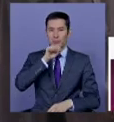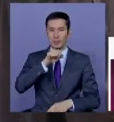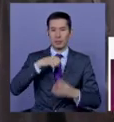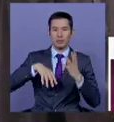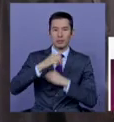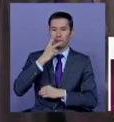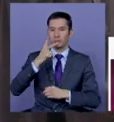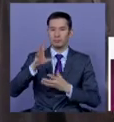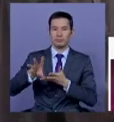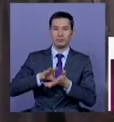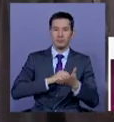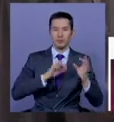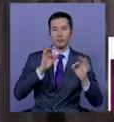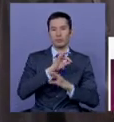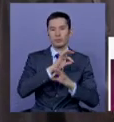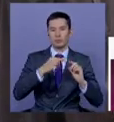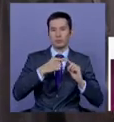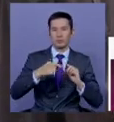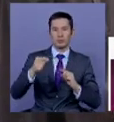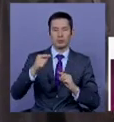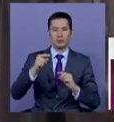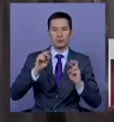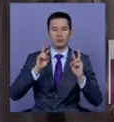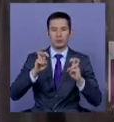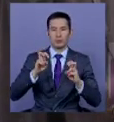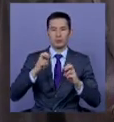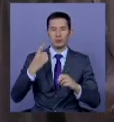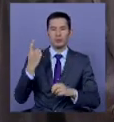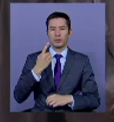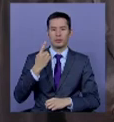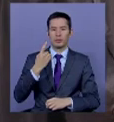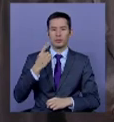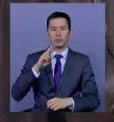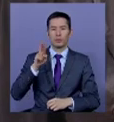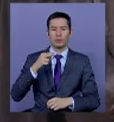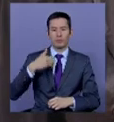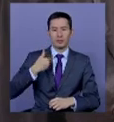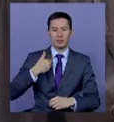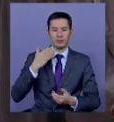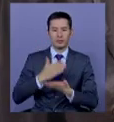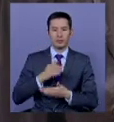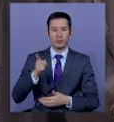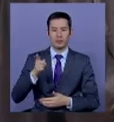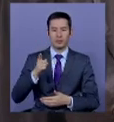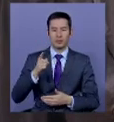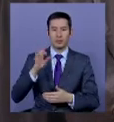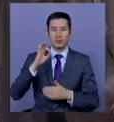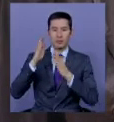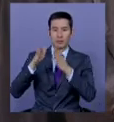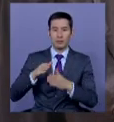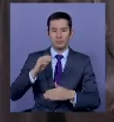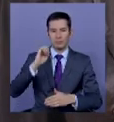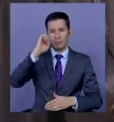біздің халыққа пайдасы бар, рухани. Ең бірінші пайдасы бар дүниелеріміз ол мәңгілік қалады.